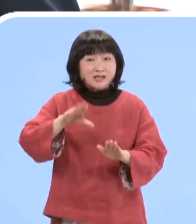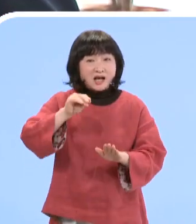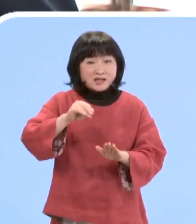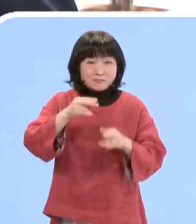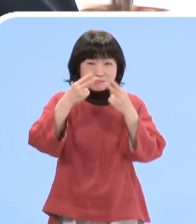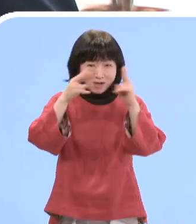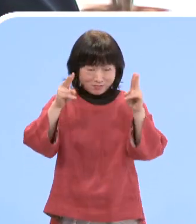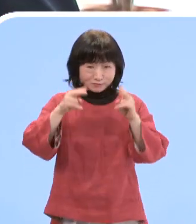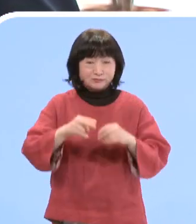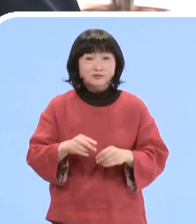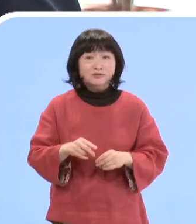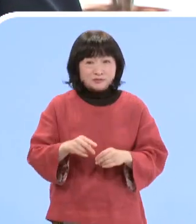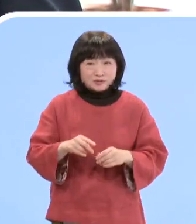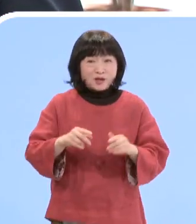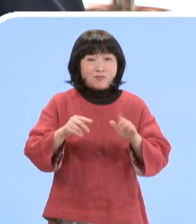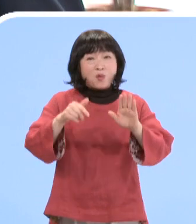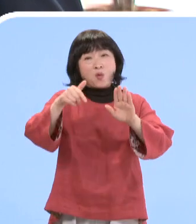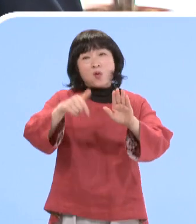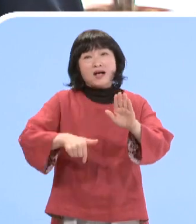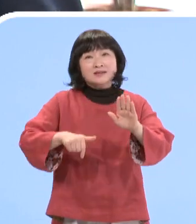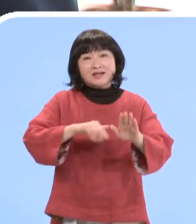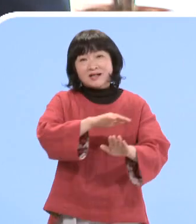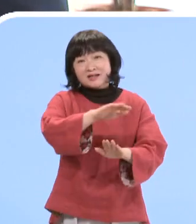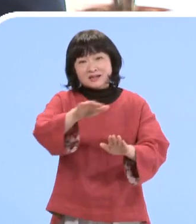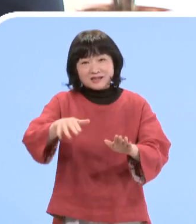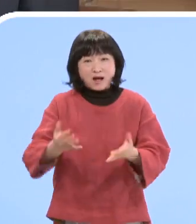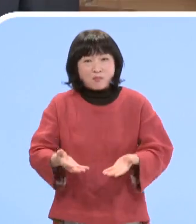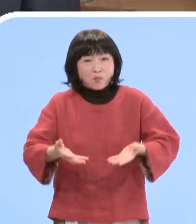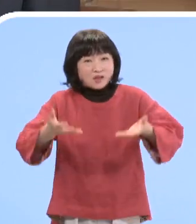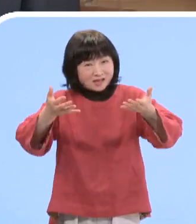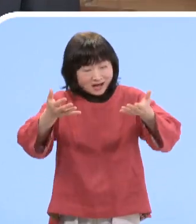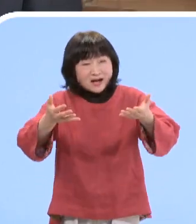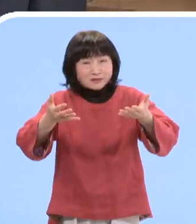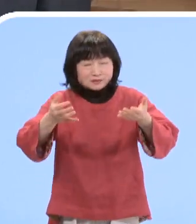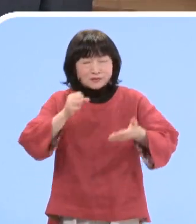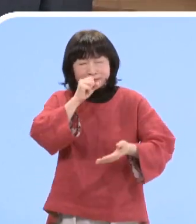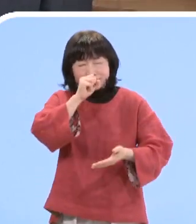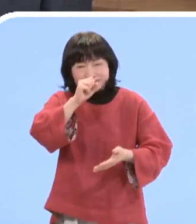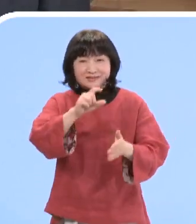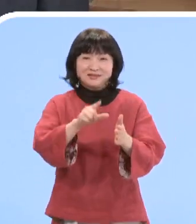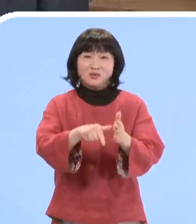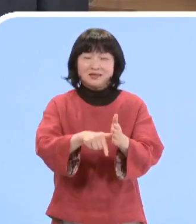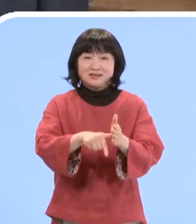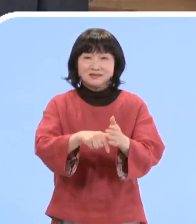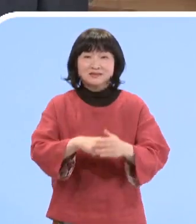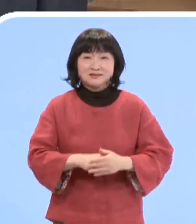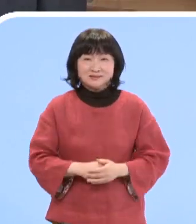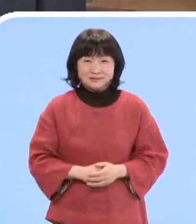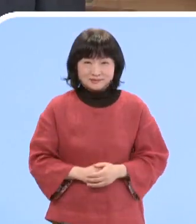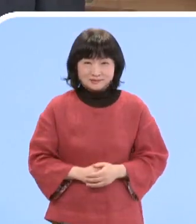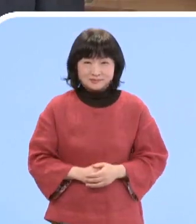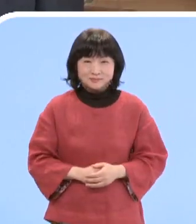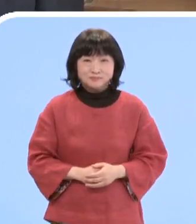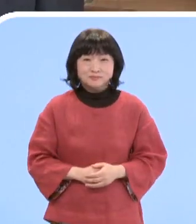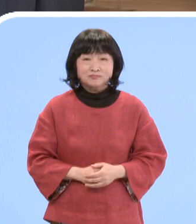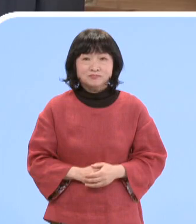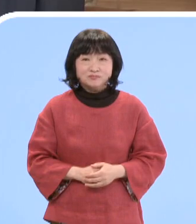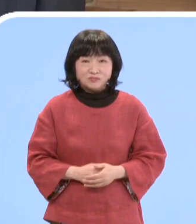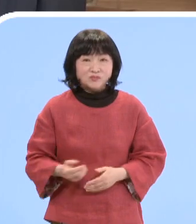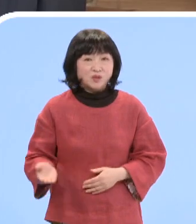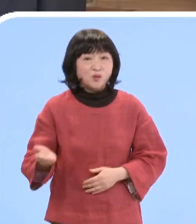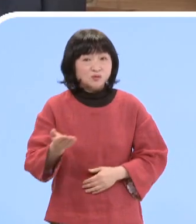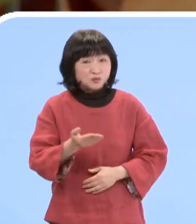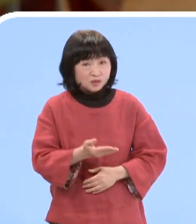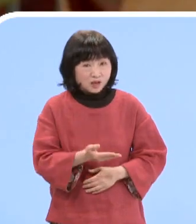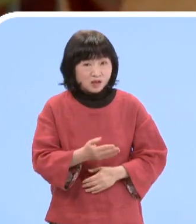を浮上させる、そういう意味での契機にしたいですね、こういう、 そういうチャンスの時なんですね。そうなんですよね。そう、続いてまいり